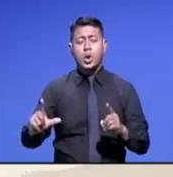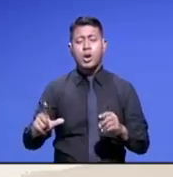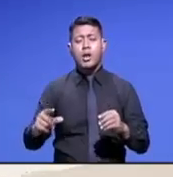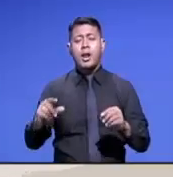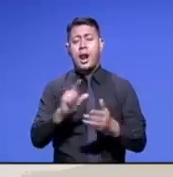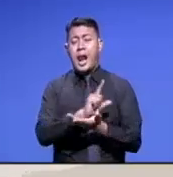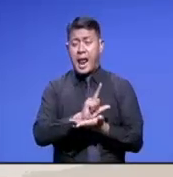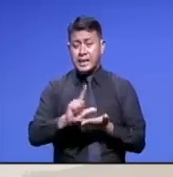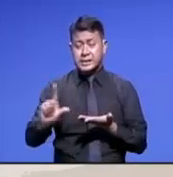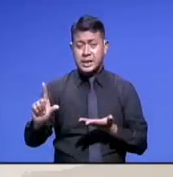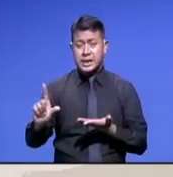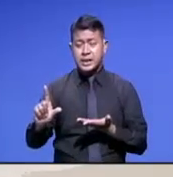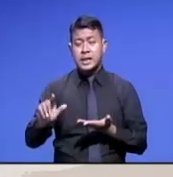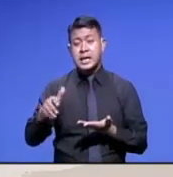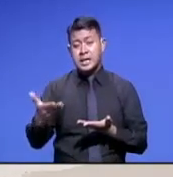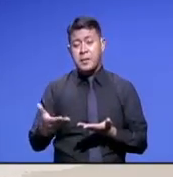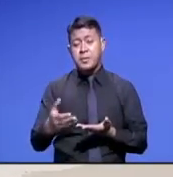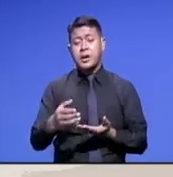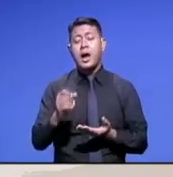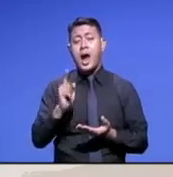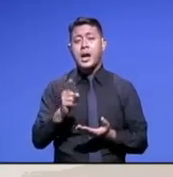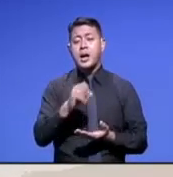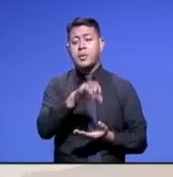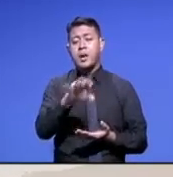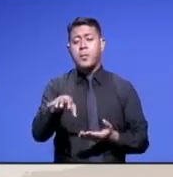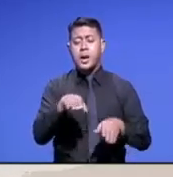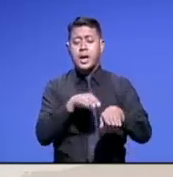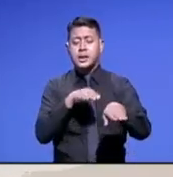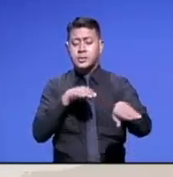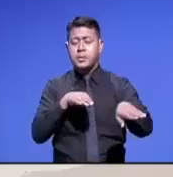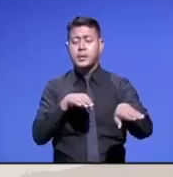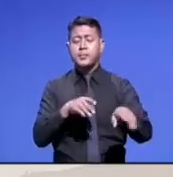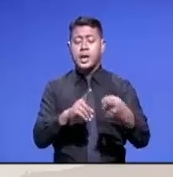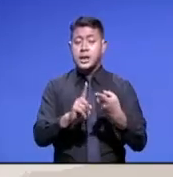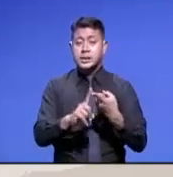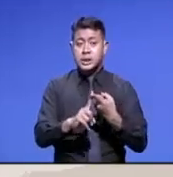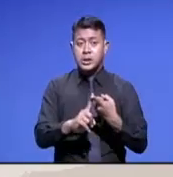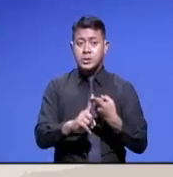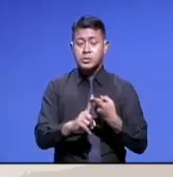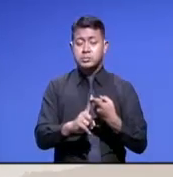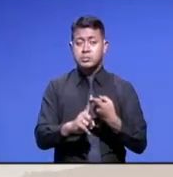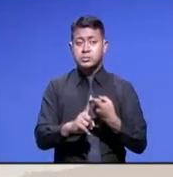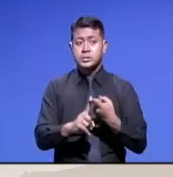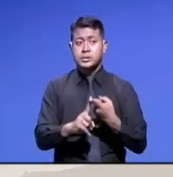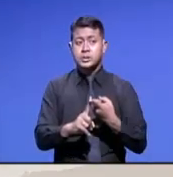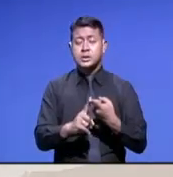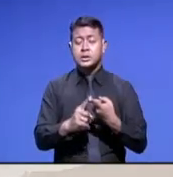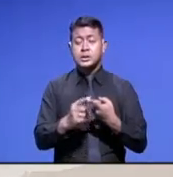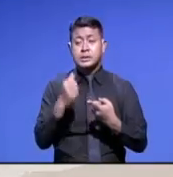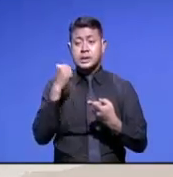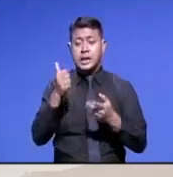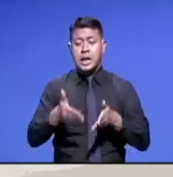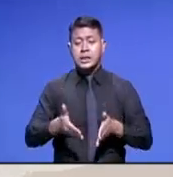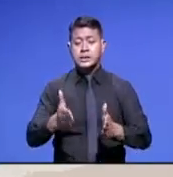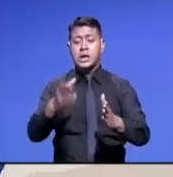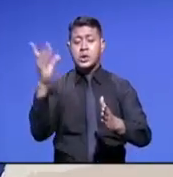lancar. Hanya saja memang terdapat beberapa penumpukan kendaraan pada beberapa titik. Misalkan salah satunya ini adalah di belakang saya. Ini adalah jalur